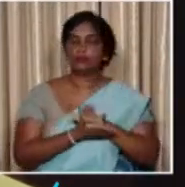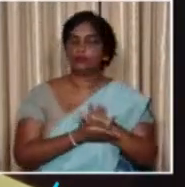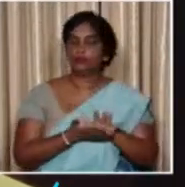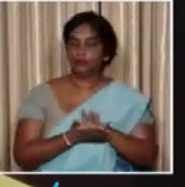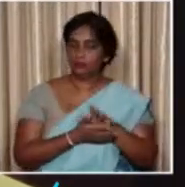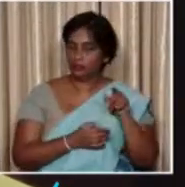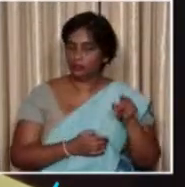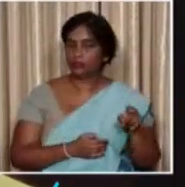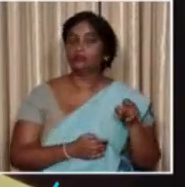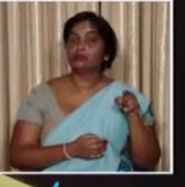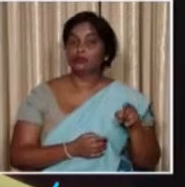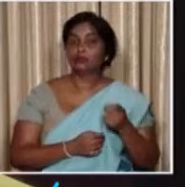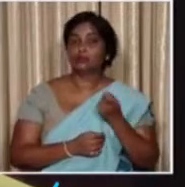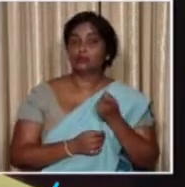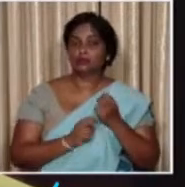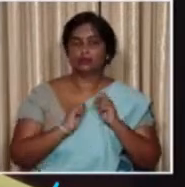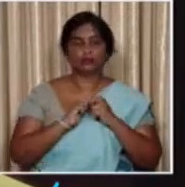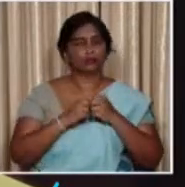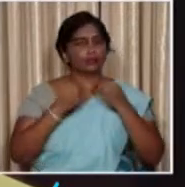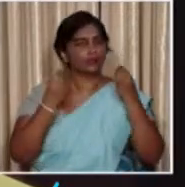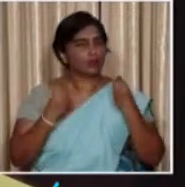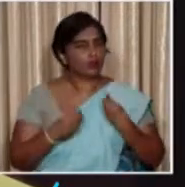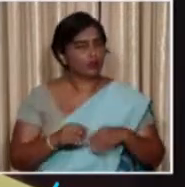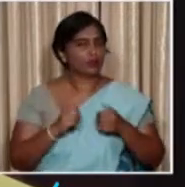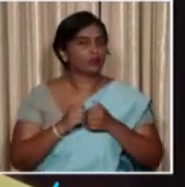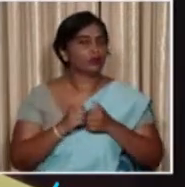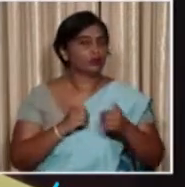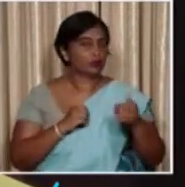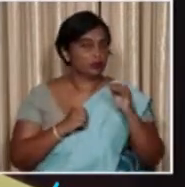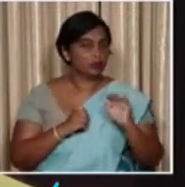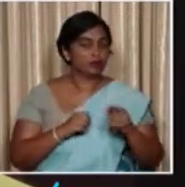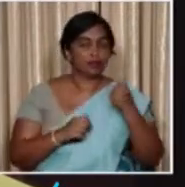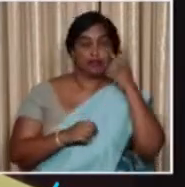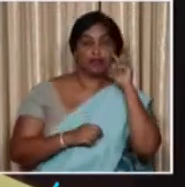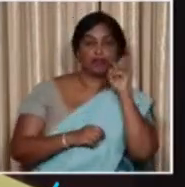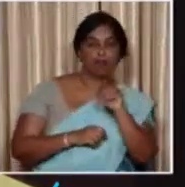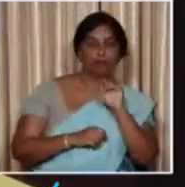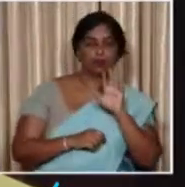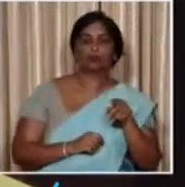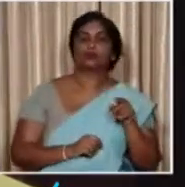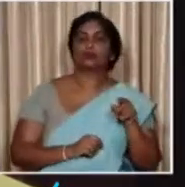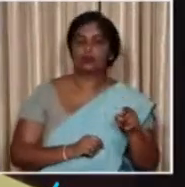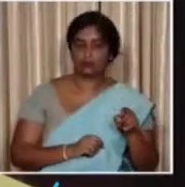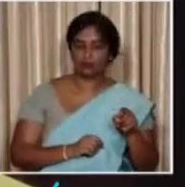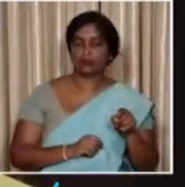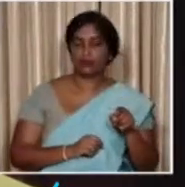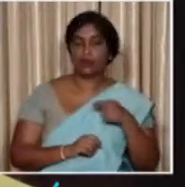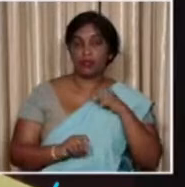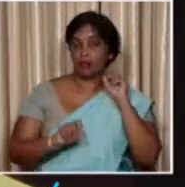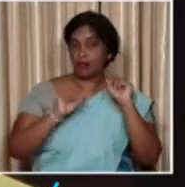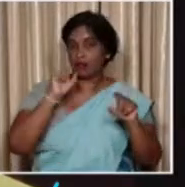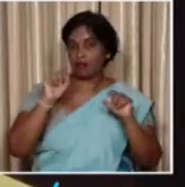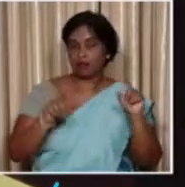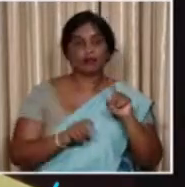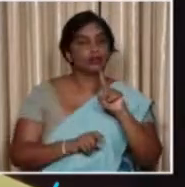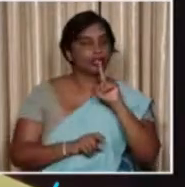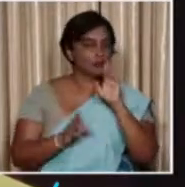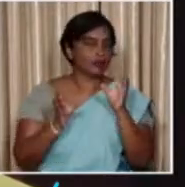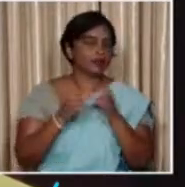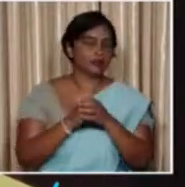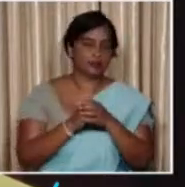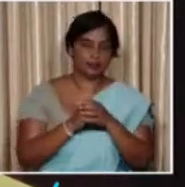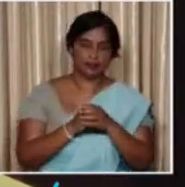පැහැදිලිවම මේ ආර්ථික බංකොලොත්භාවයේ ඇති කිරීමේ ඇඟිල්ල දිගු කරලා තිබෙනවා මේ මම නම් කරපු